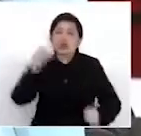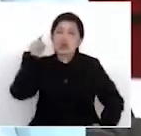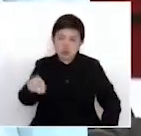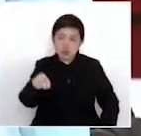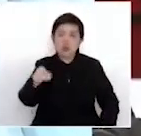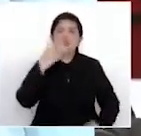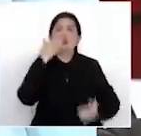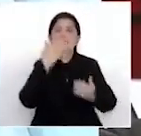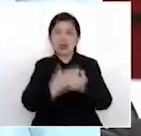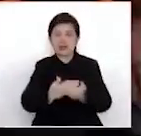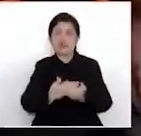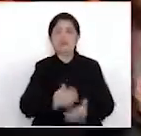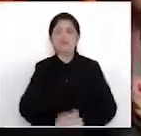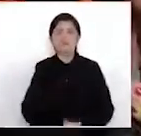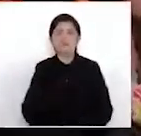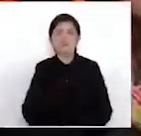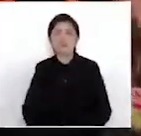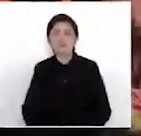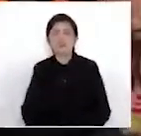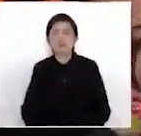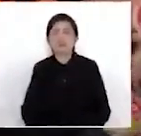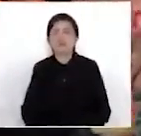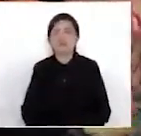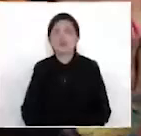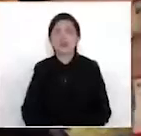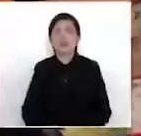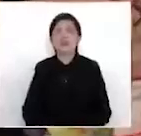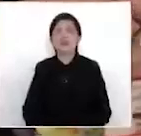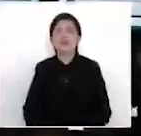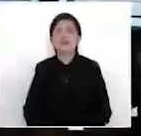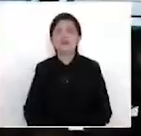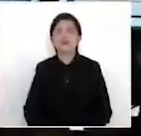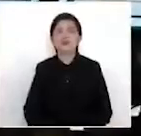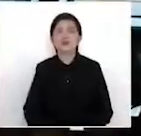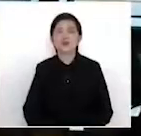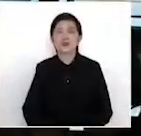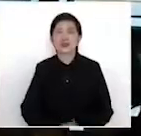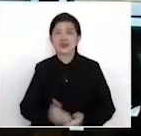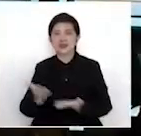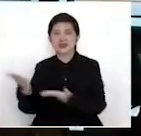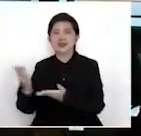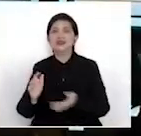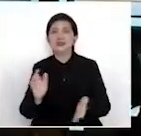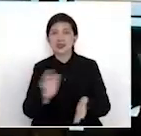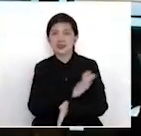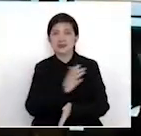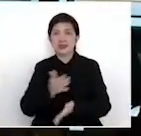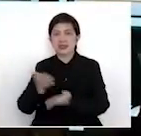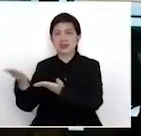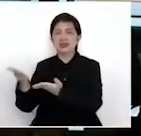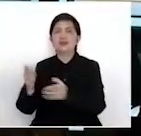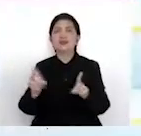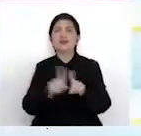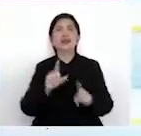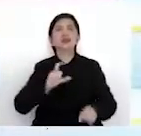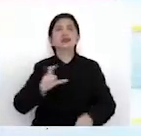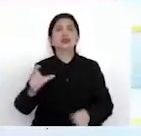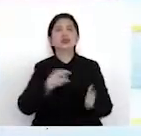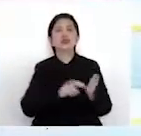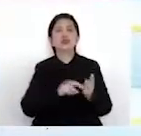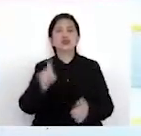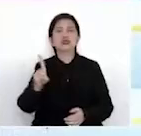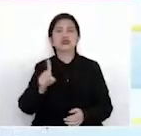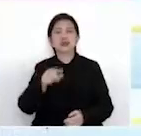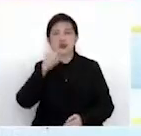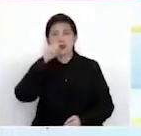kasih terima kasih Selanjutnya kami berikan kesempatan untuk pasangan calon nomor urut 1 Bapak